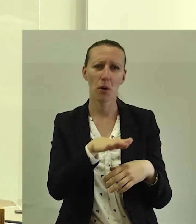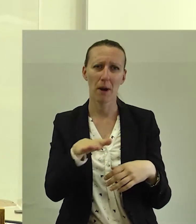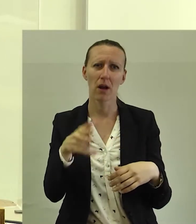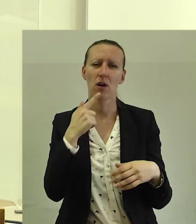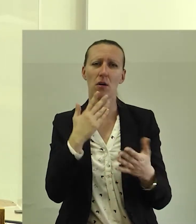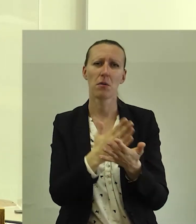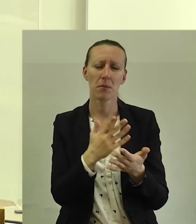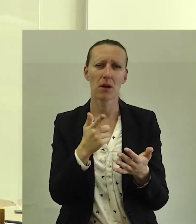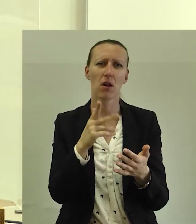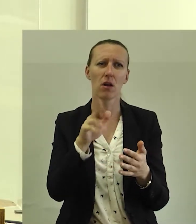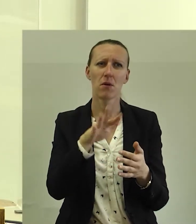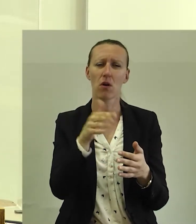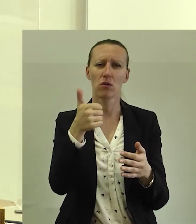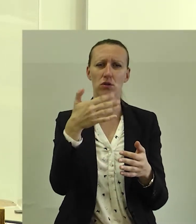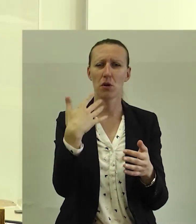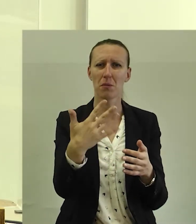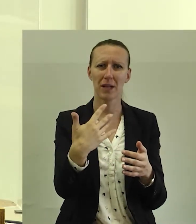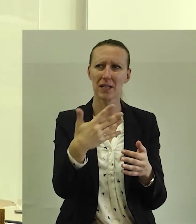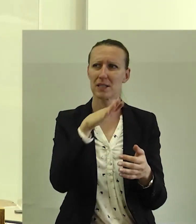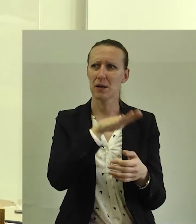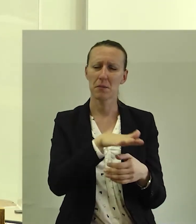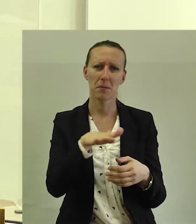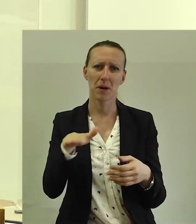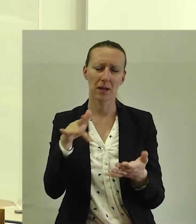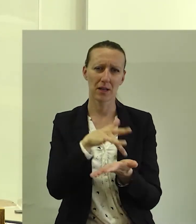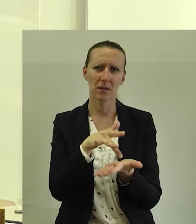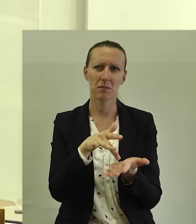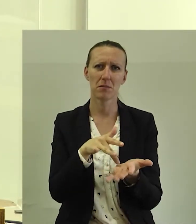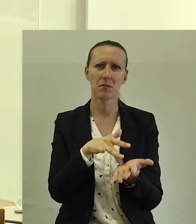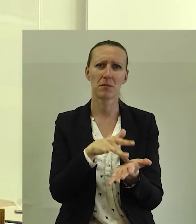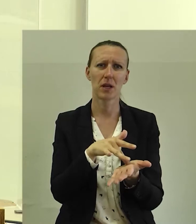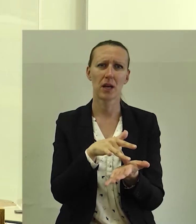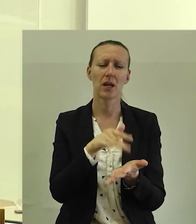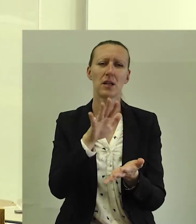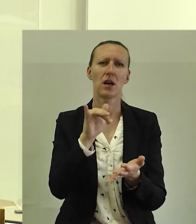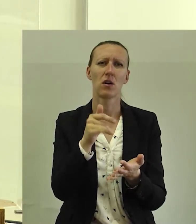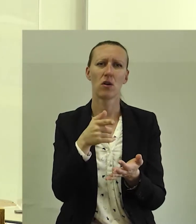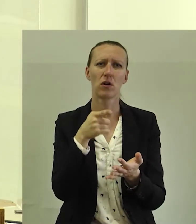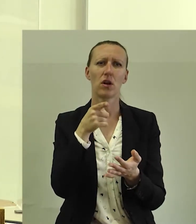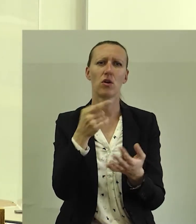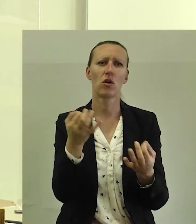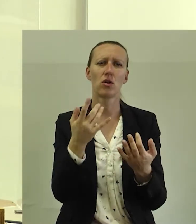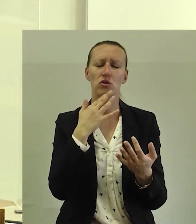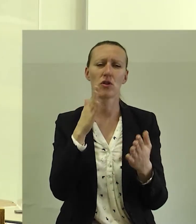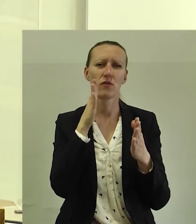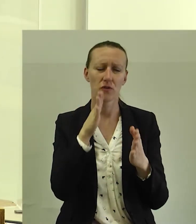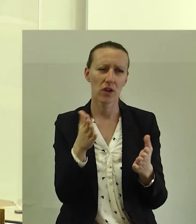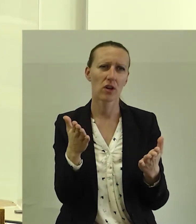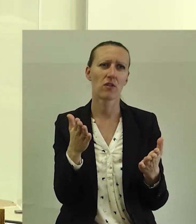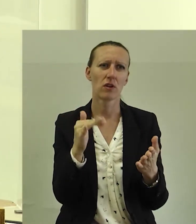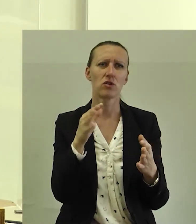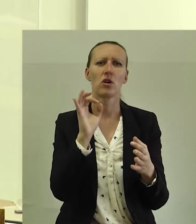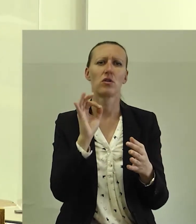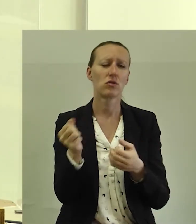parkiralište koje bi bilo kapaciteta oko 150 parkirnih mjesta. Tako da je to nešto što vjerojatno će